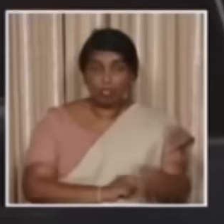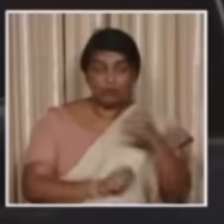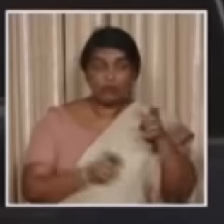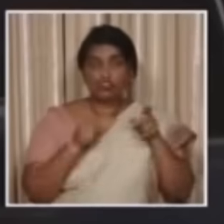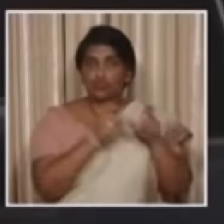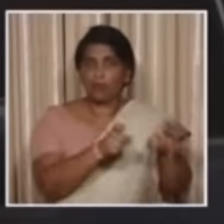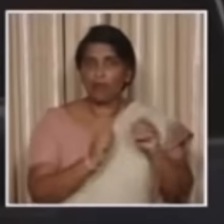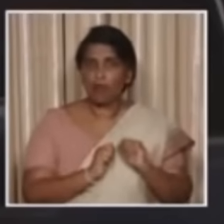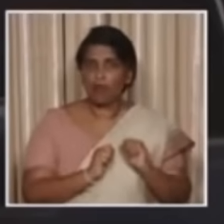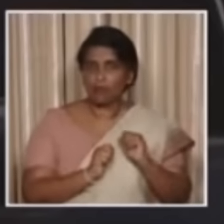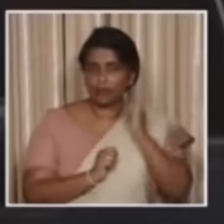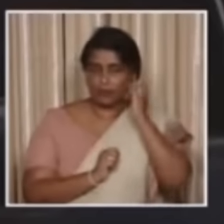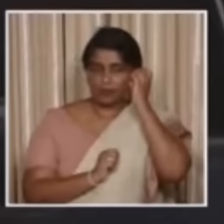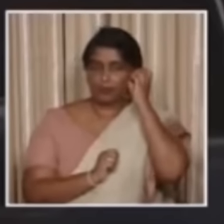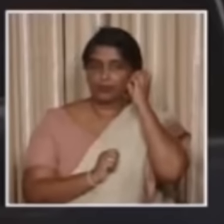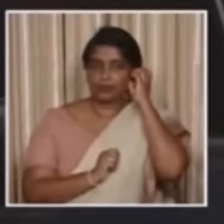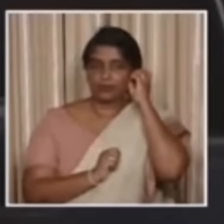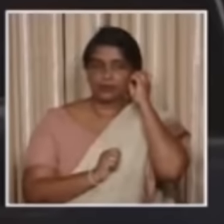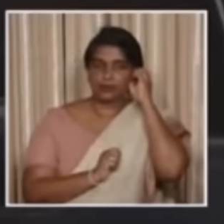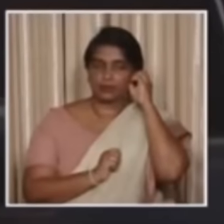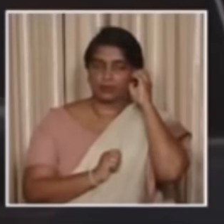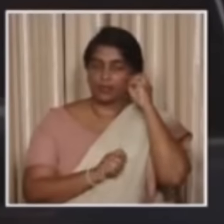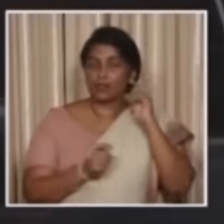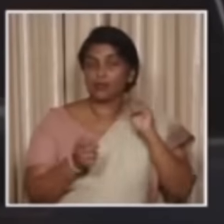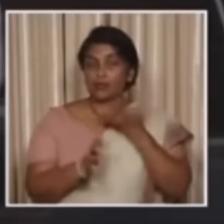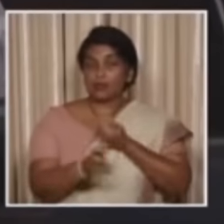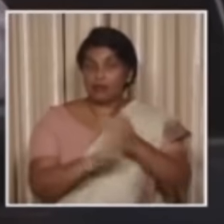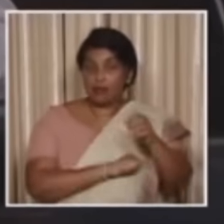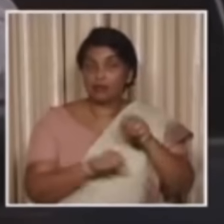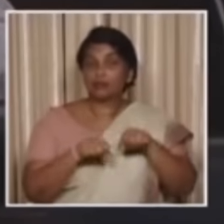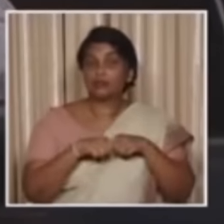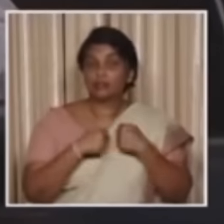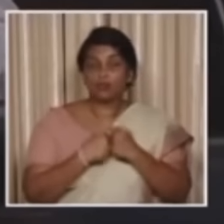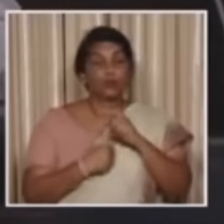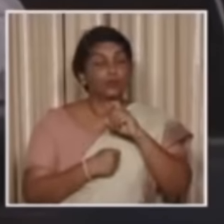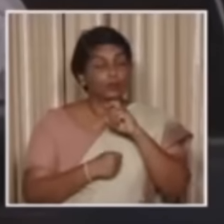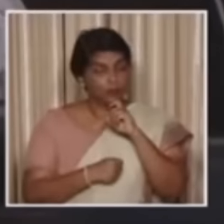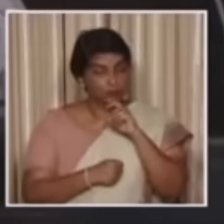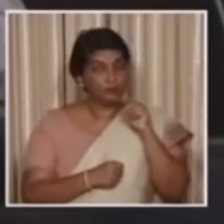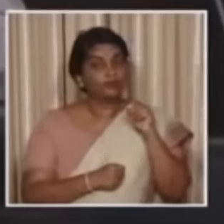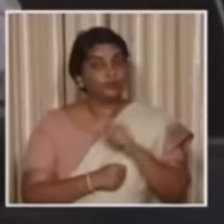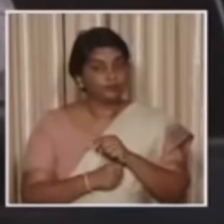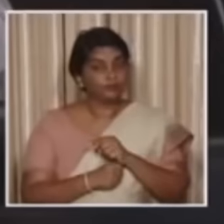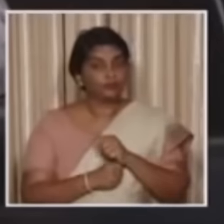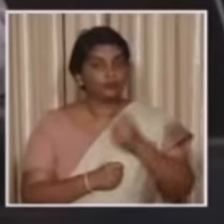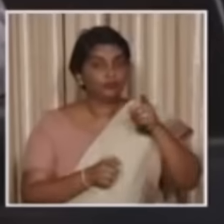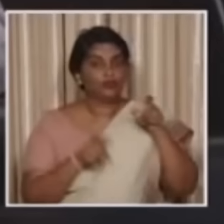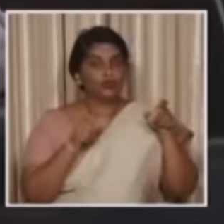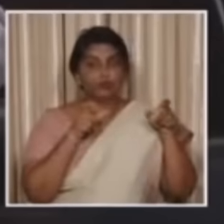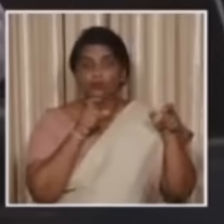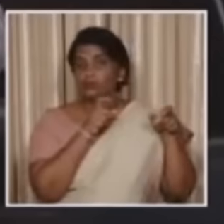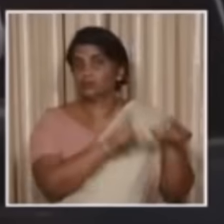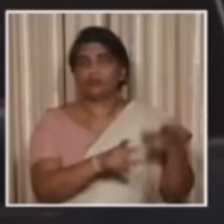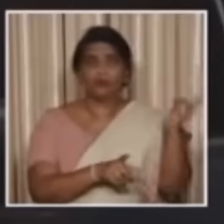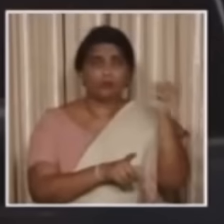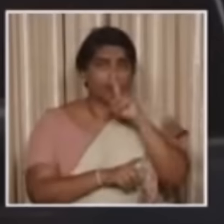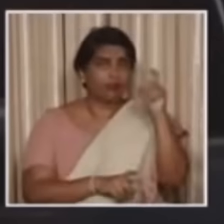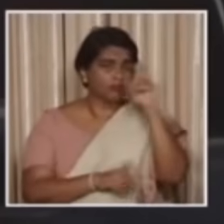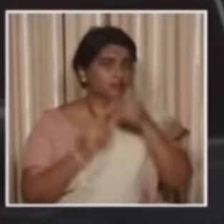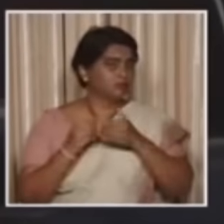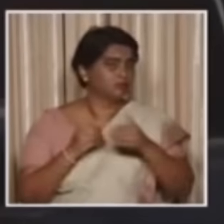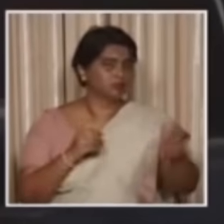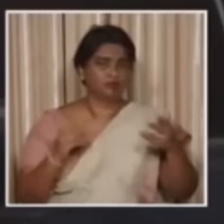දුන්නේ කොහොමද? එතකොට කරාටේ සංගමයට අධිකරණයෙන් අතුරු තහනම් නියෝගයක් එන්නේ නැහැ මාස ගාණක්